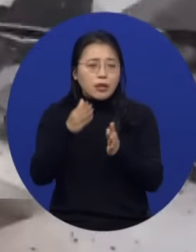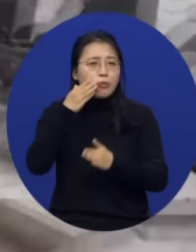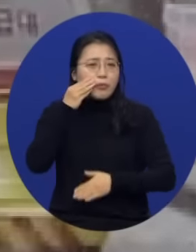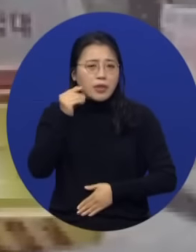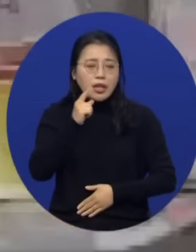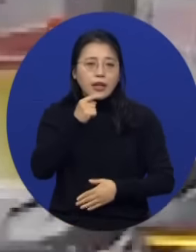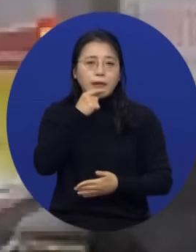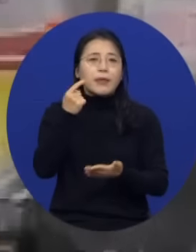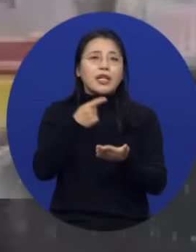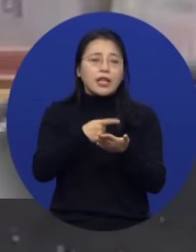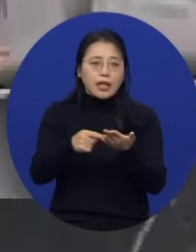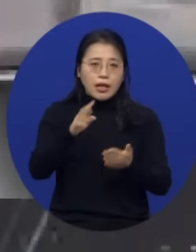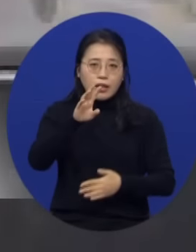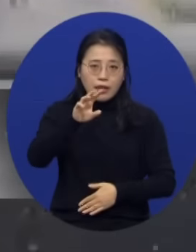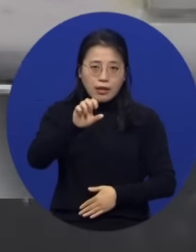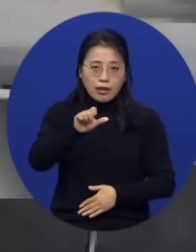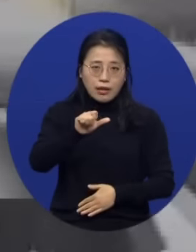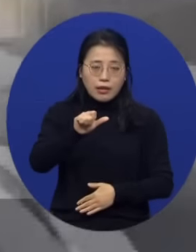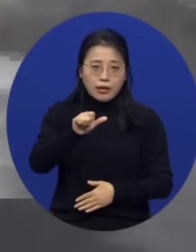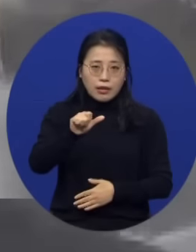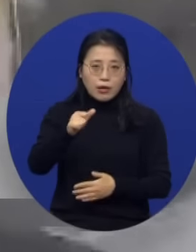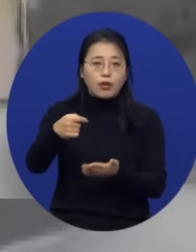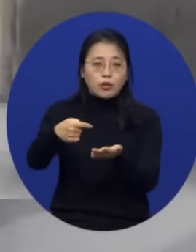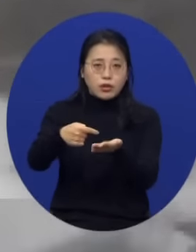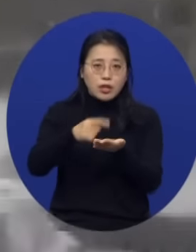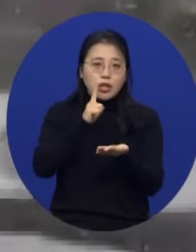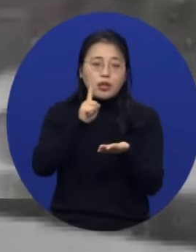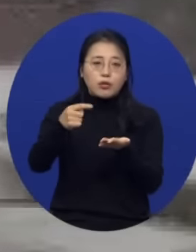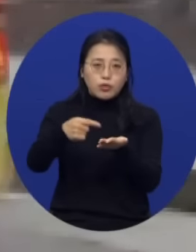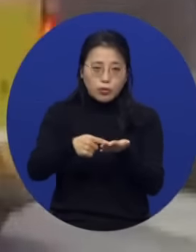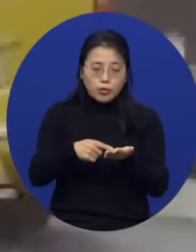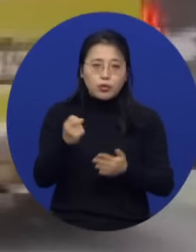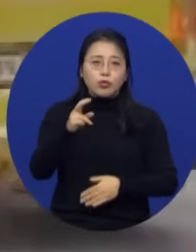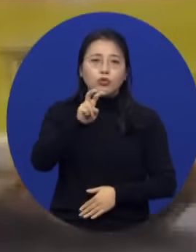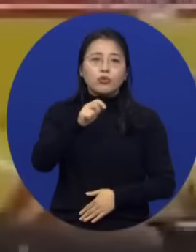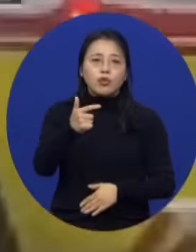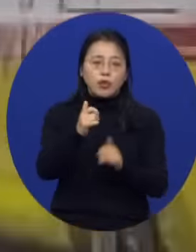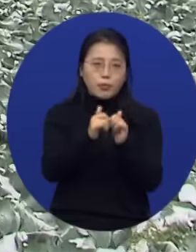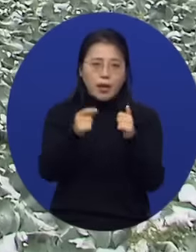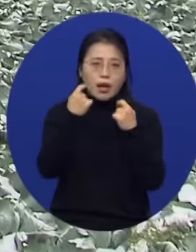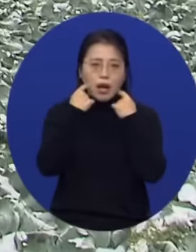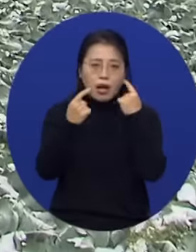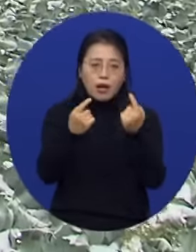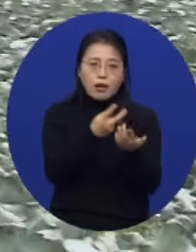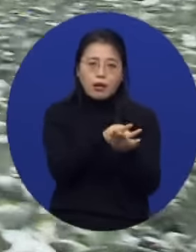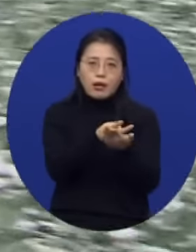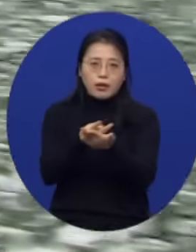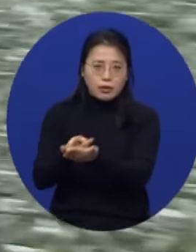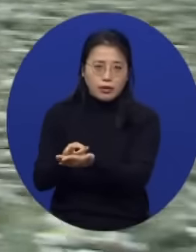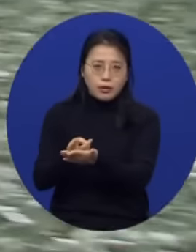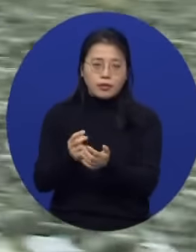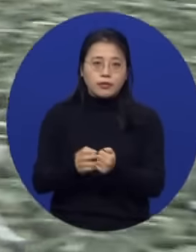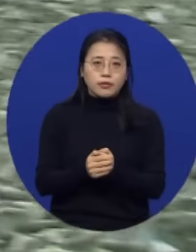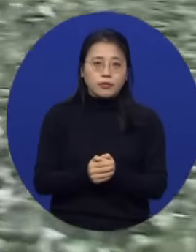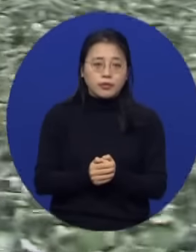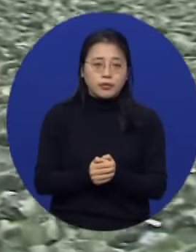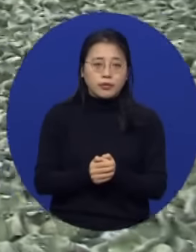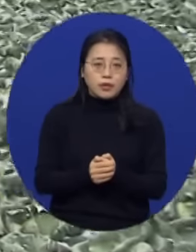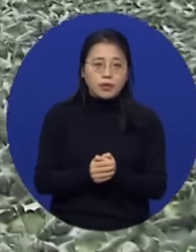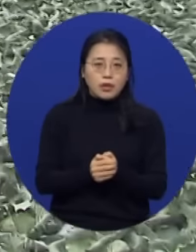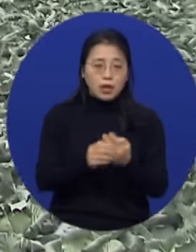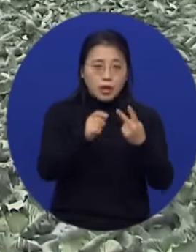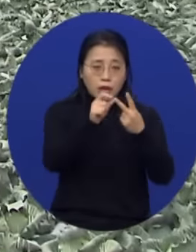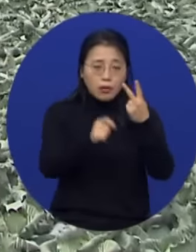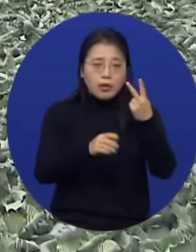신고 45건이 접수됐고 26명이 다쳐 병원에 이송됐습니다. 제주도는 다음 달 4일까지